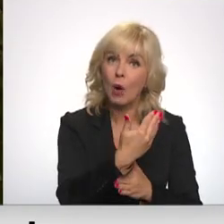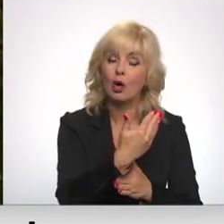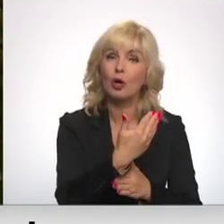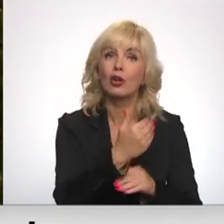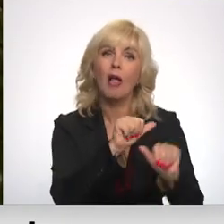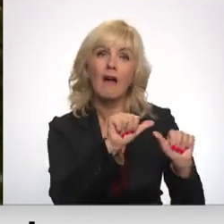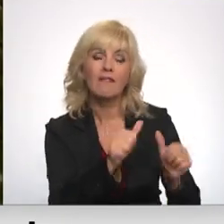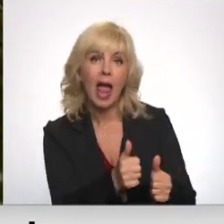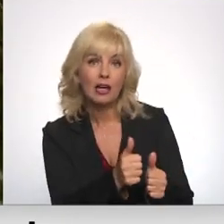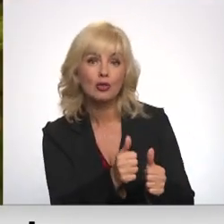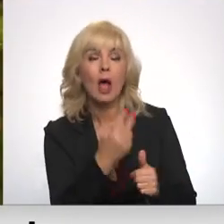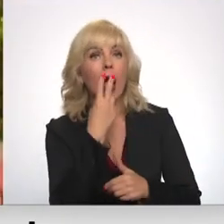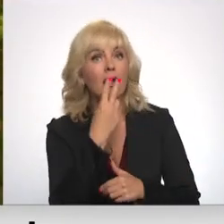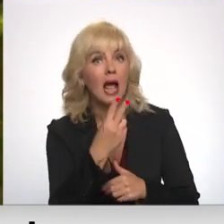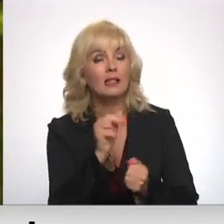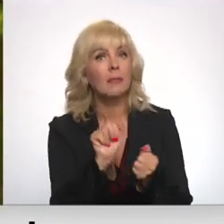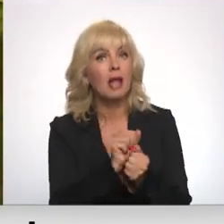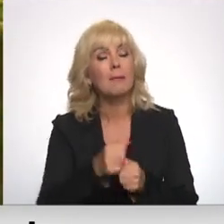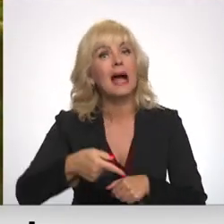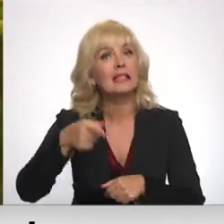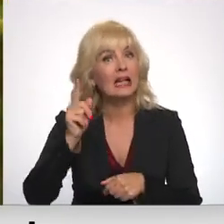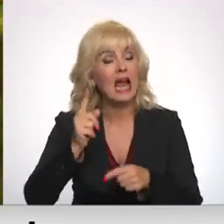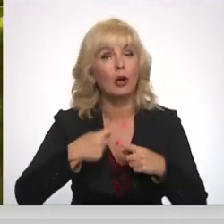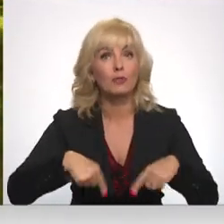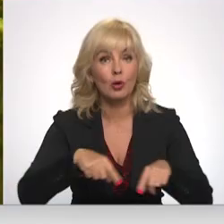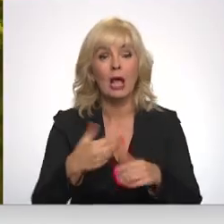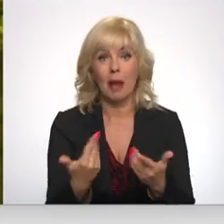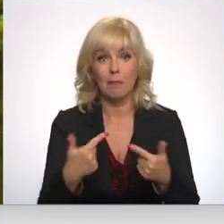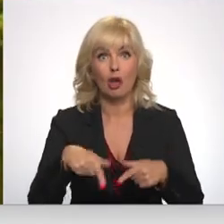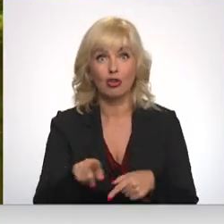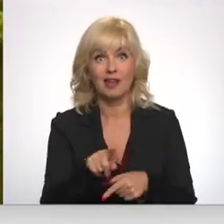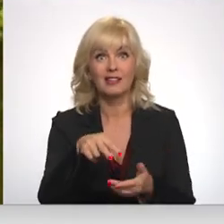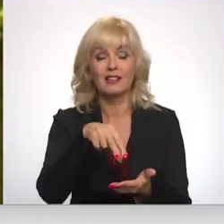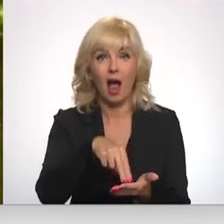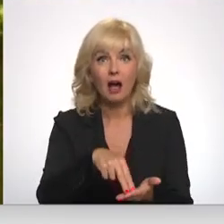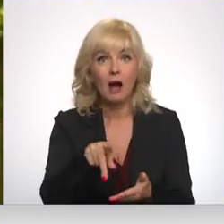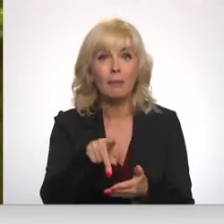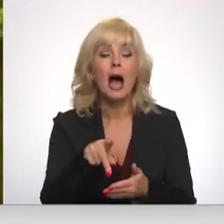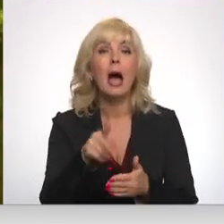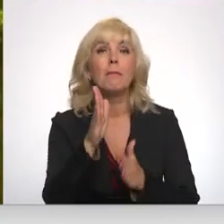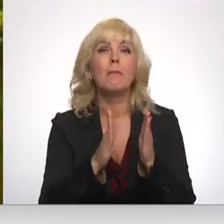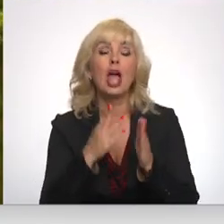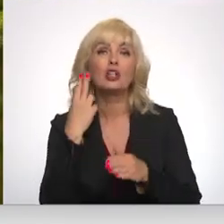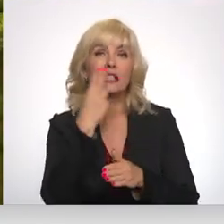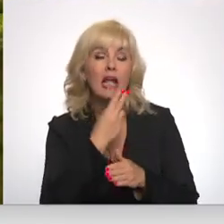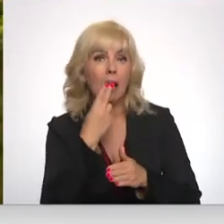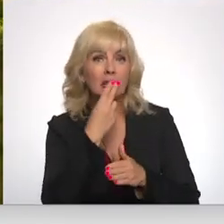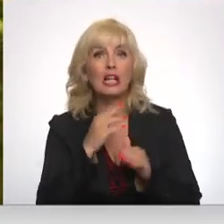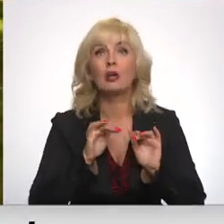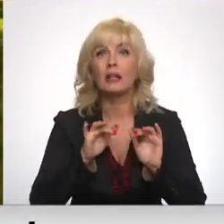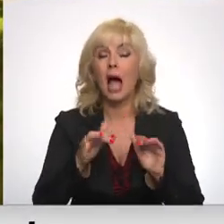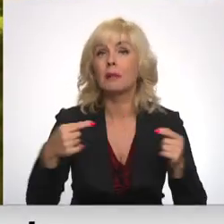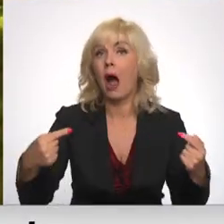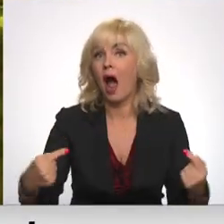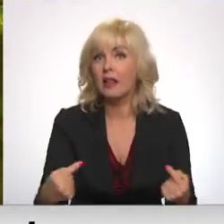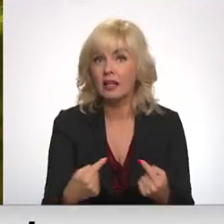Šeit mēs redzam konkrēti dabas lieguma zonā, mēs atrodamies, kas nozīmē, ka šajā mežā saimnieciskā darbība